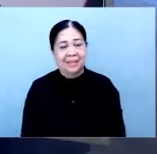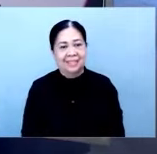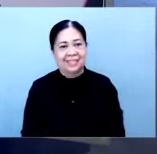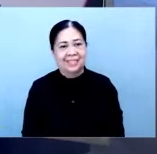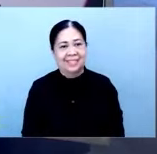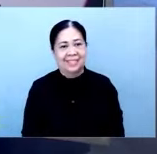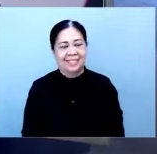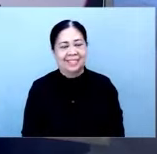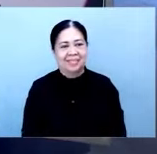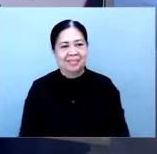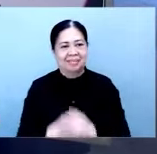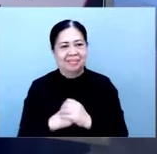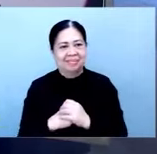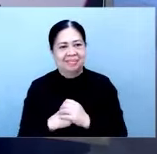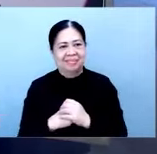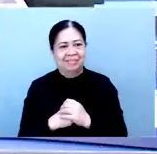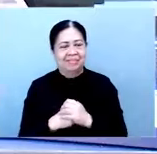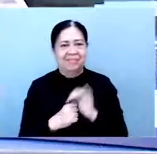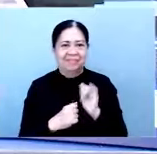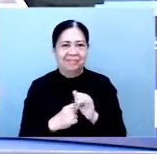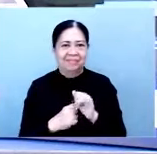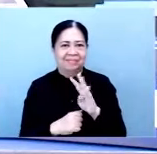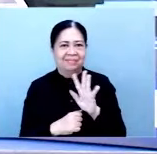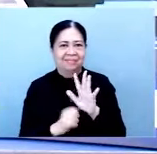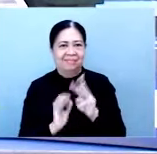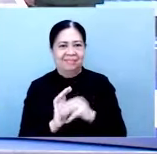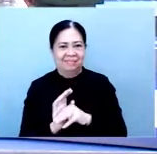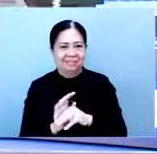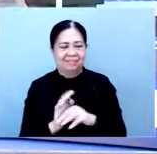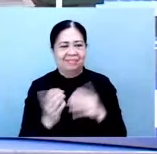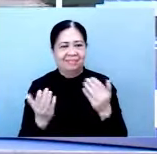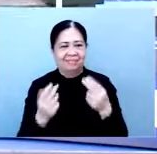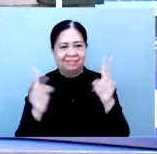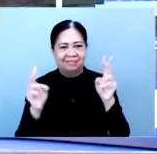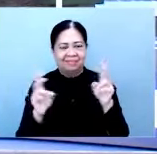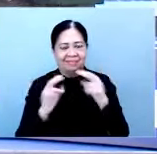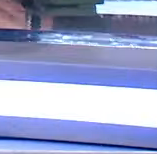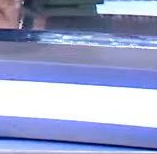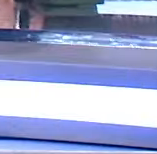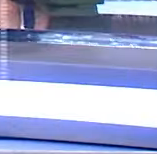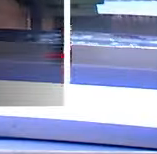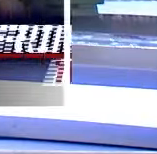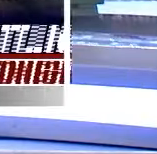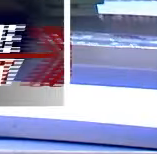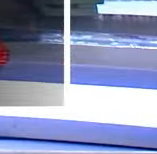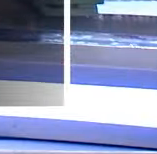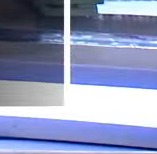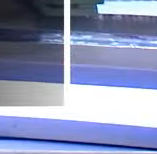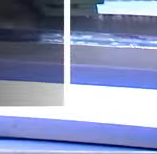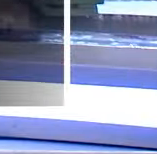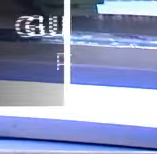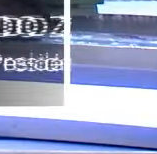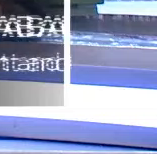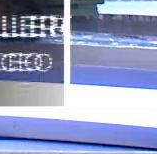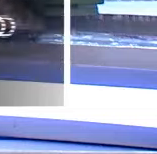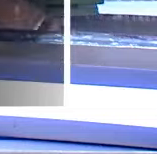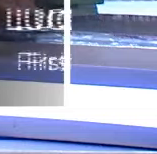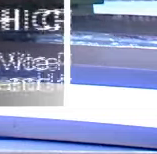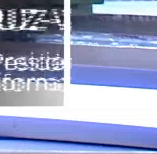Welcome back. I'm being morbid again. Yun pong 45 minuto pag hindi mas malaga headlines. Balitan at diskusyon para sa paghubog ng matalinong